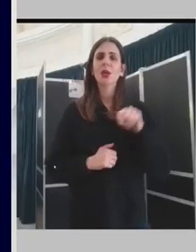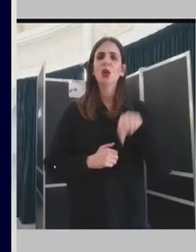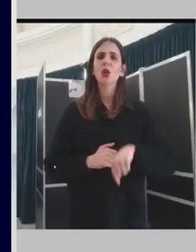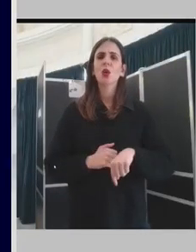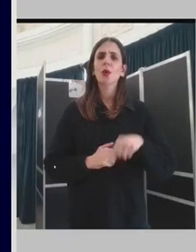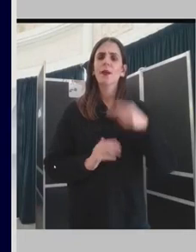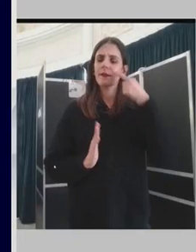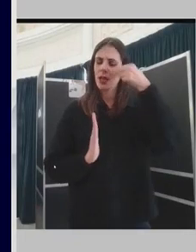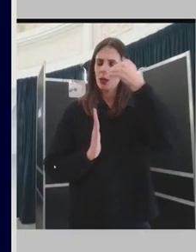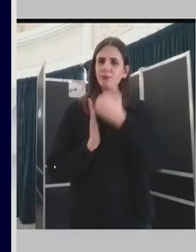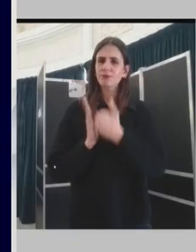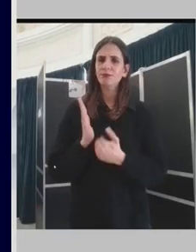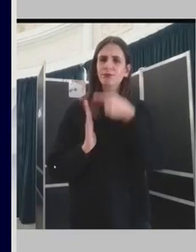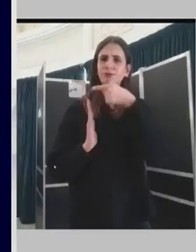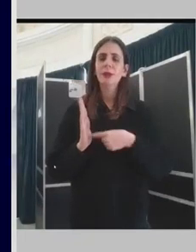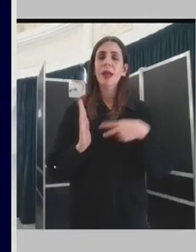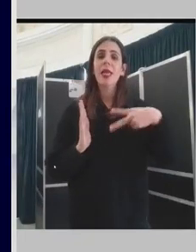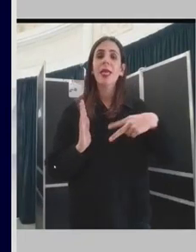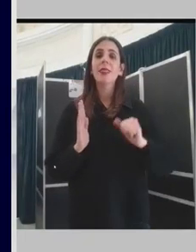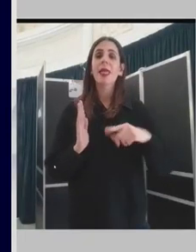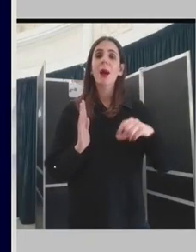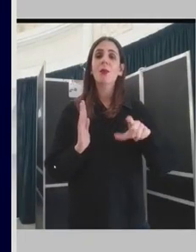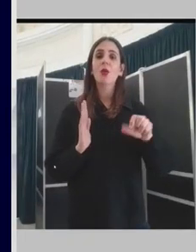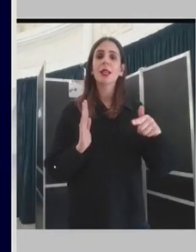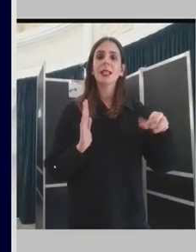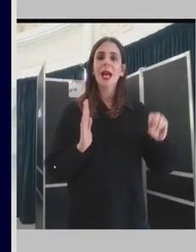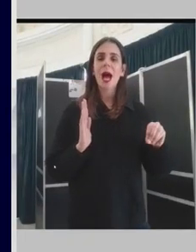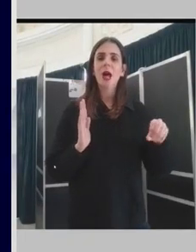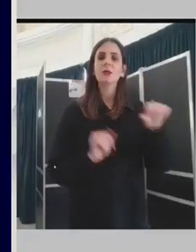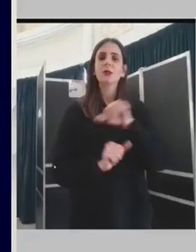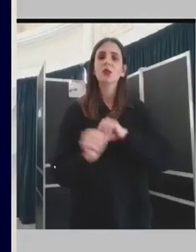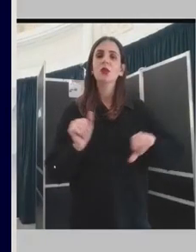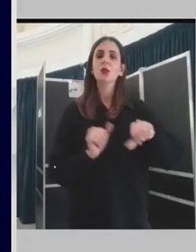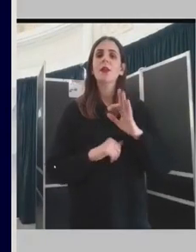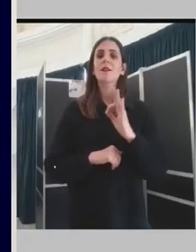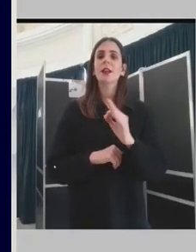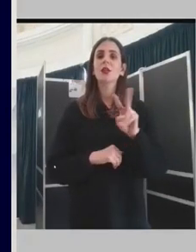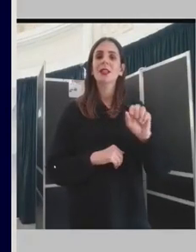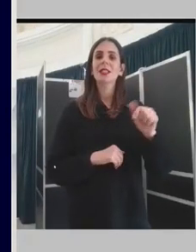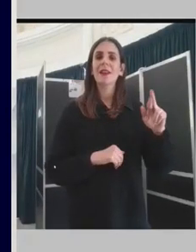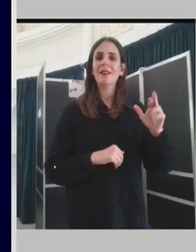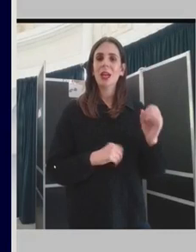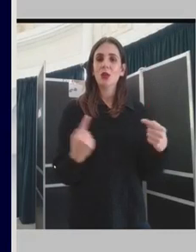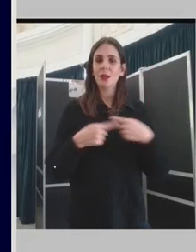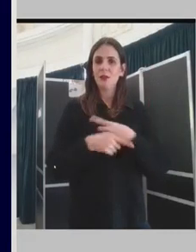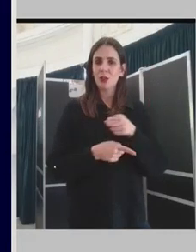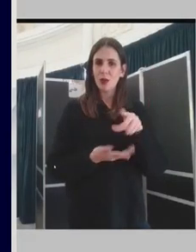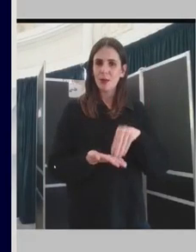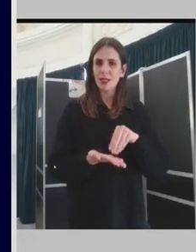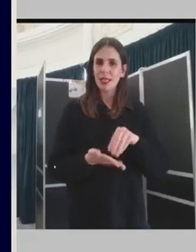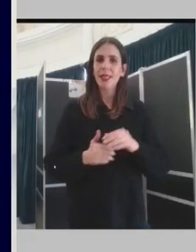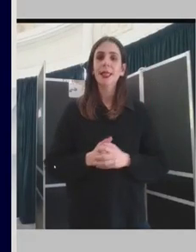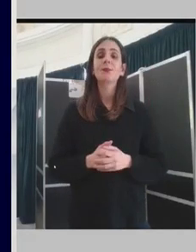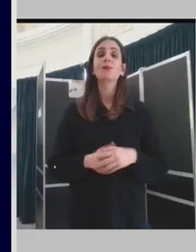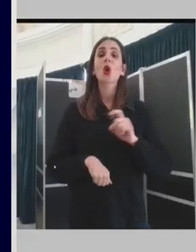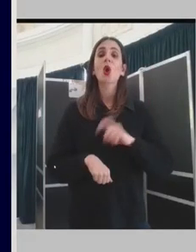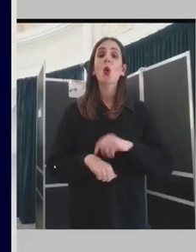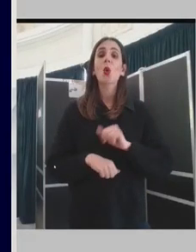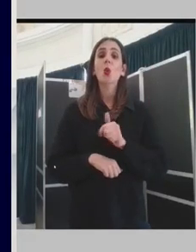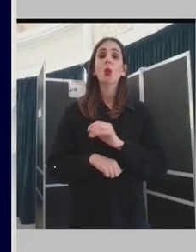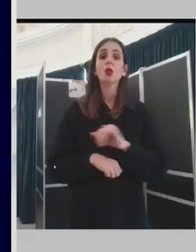avevo segnato originariamente Napolitano, sostituita da Francesca Vetro, che è qui presente. Quindi riprendiamo esattamente